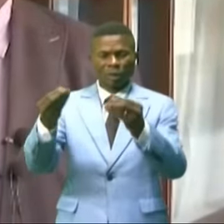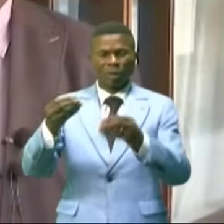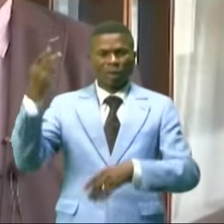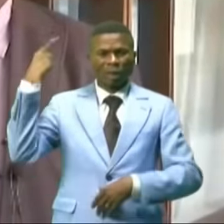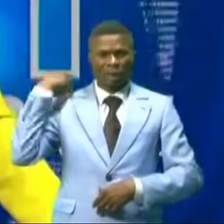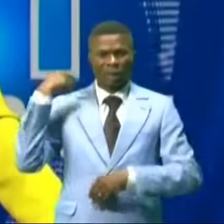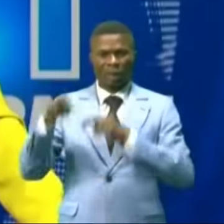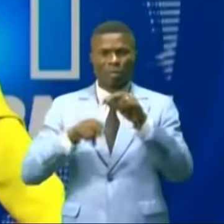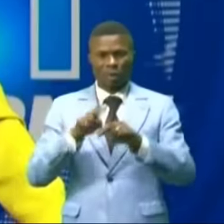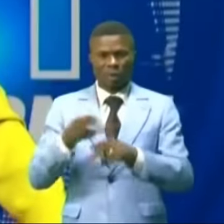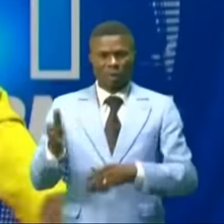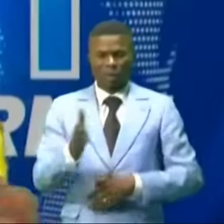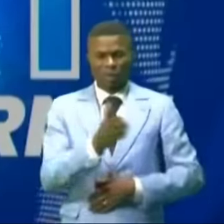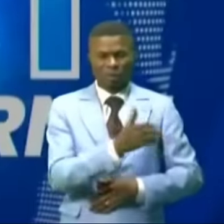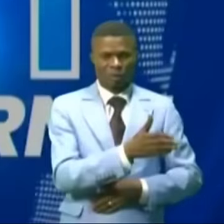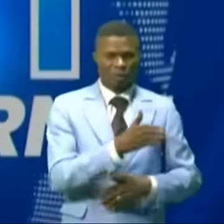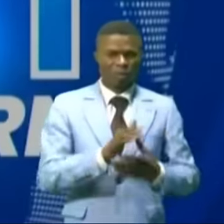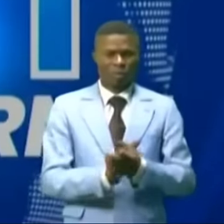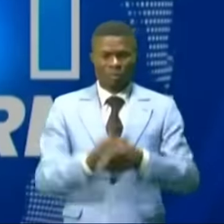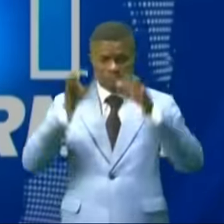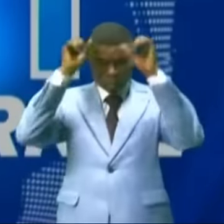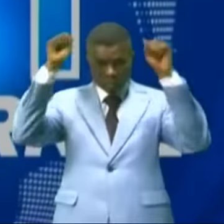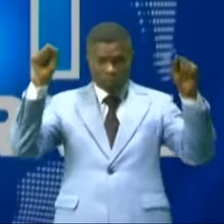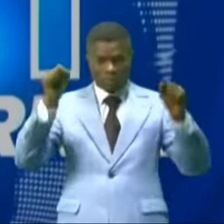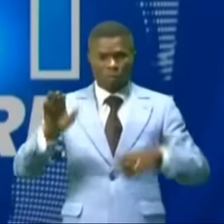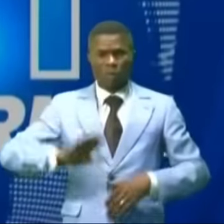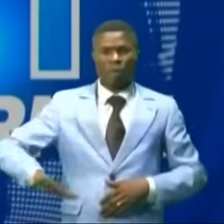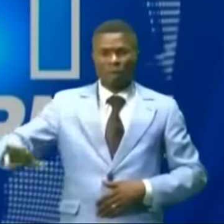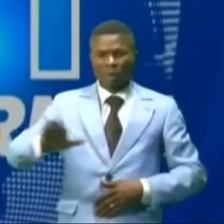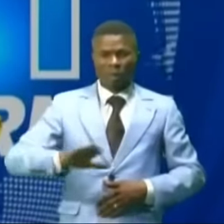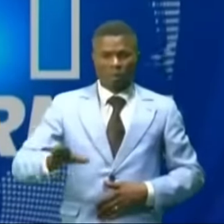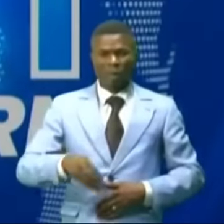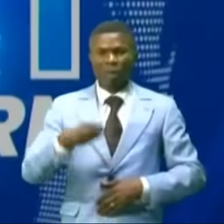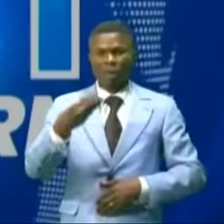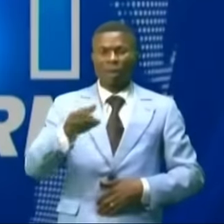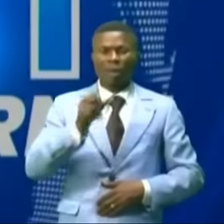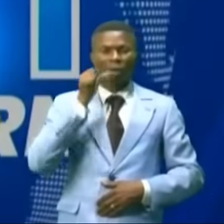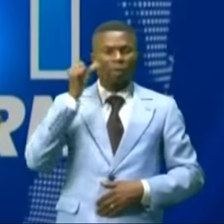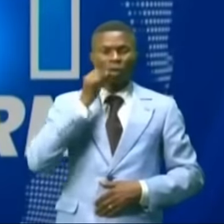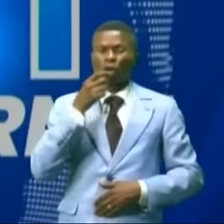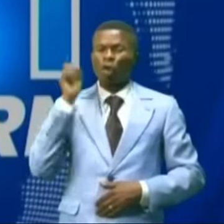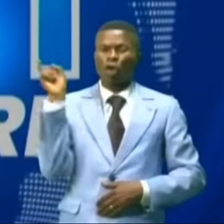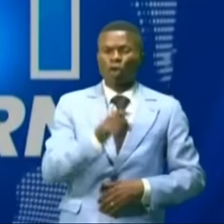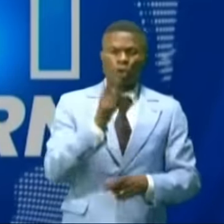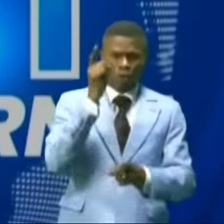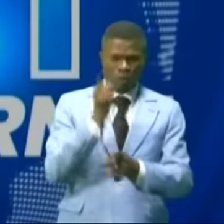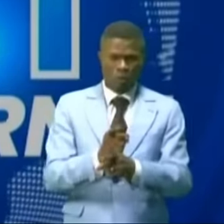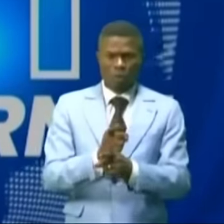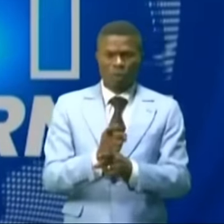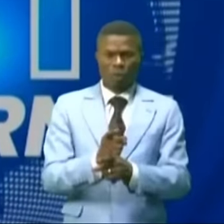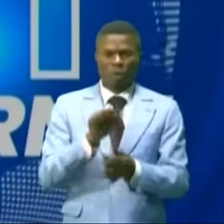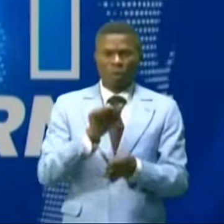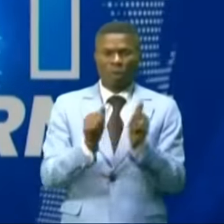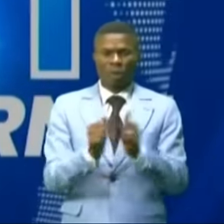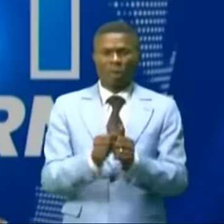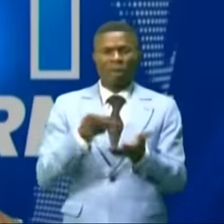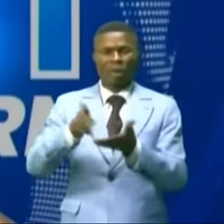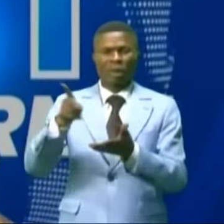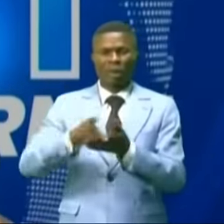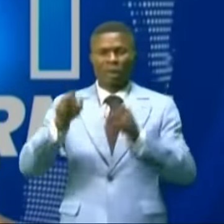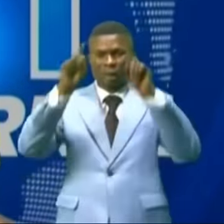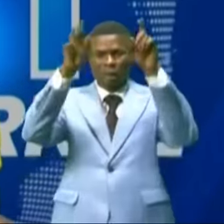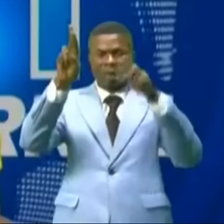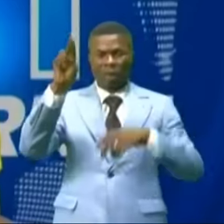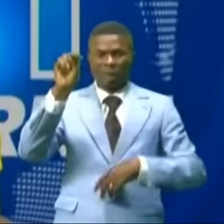nationaux. Le président de la République avait donné des instructions fermes concernant la redevance de la chaîne